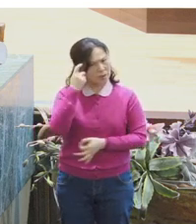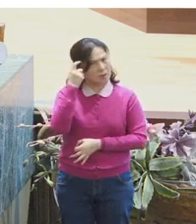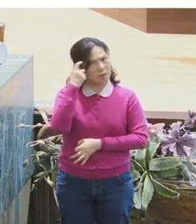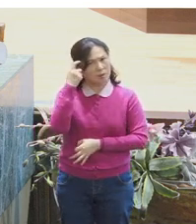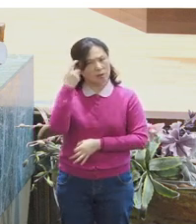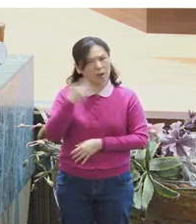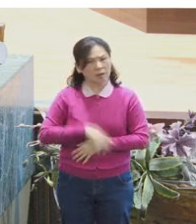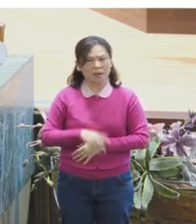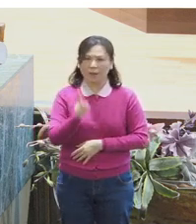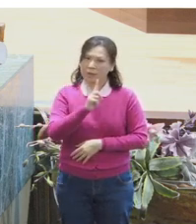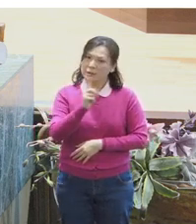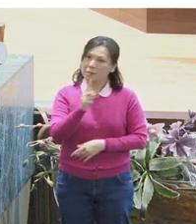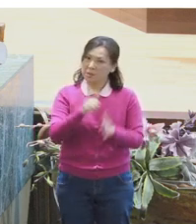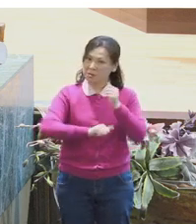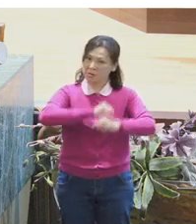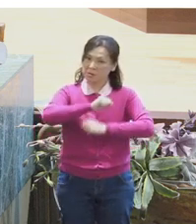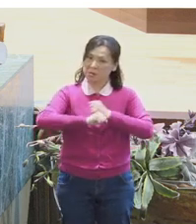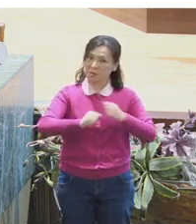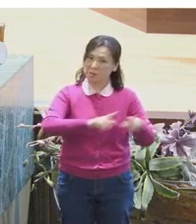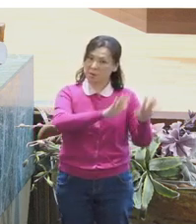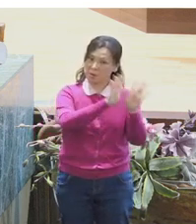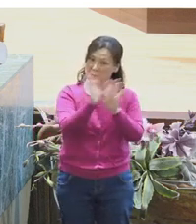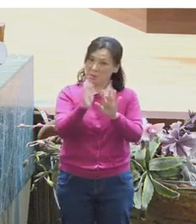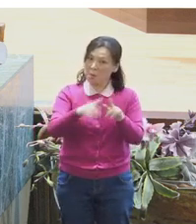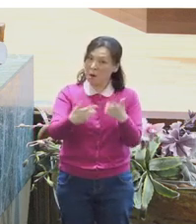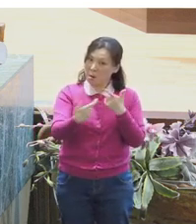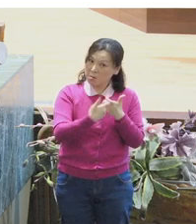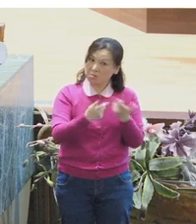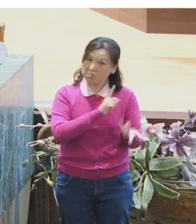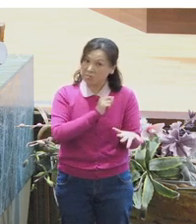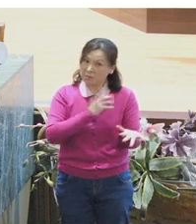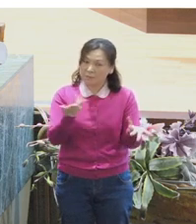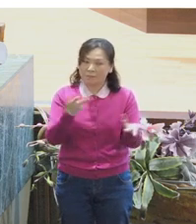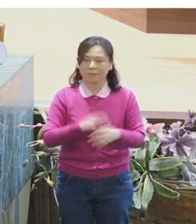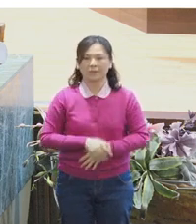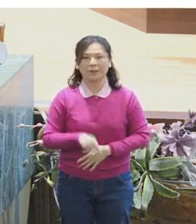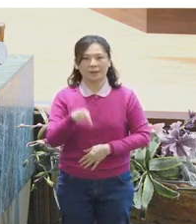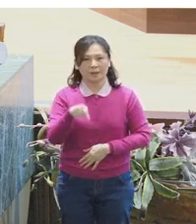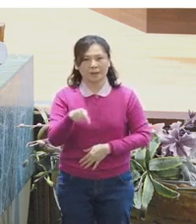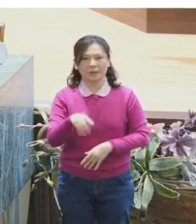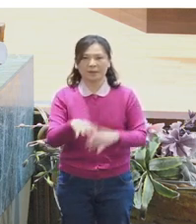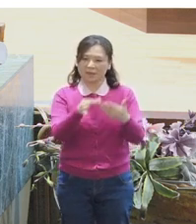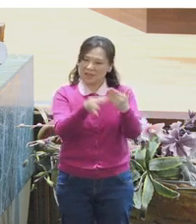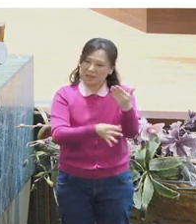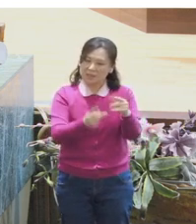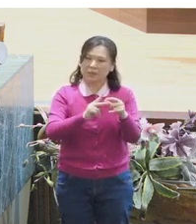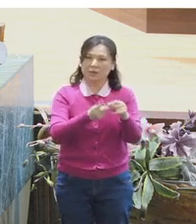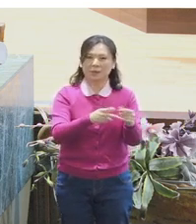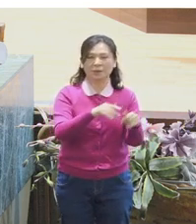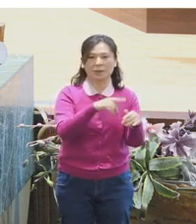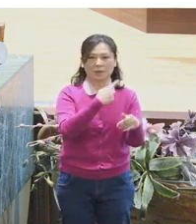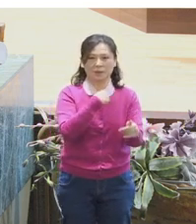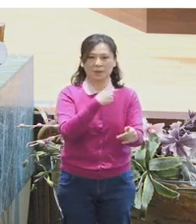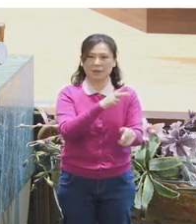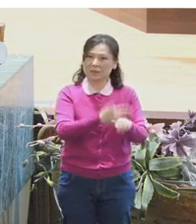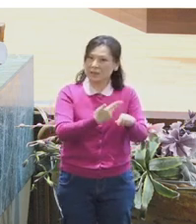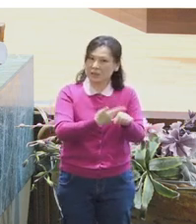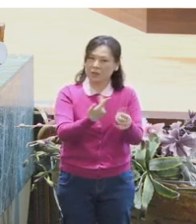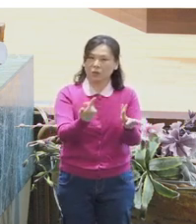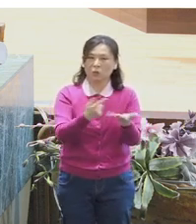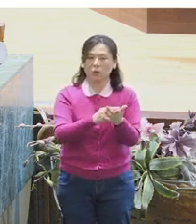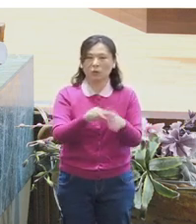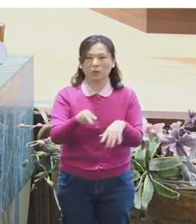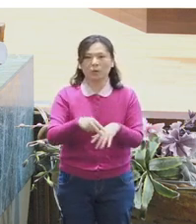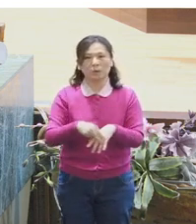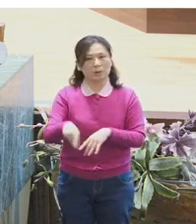该要有的生活方式。那在这个制度跟这个技术即使是不同形式的社群，但在这个制